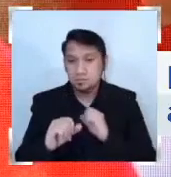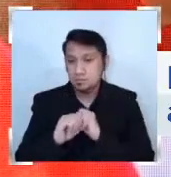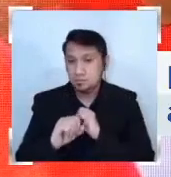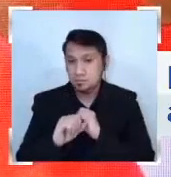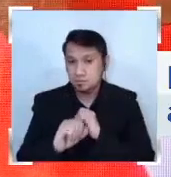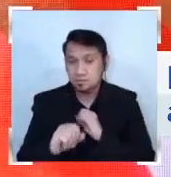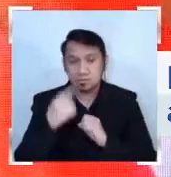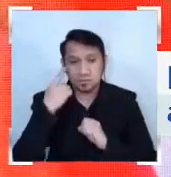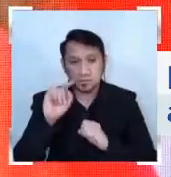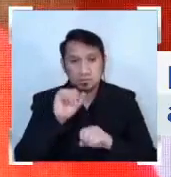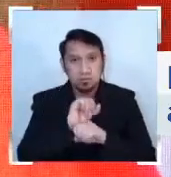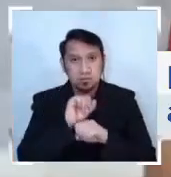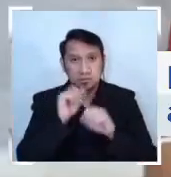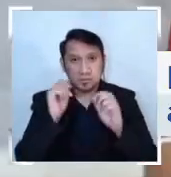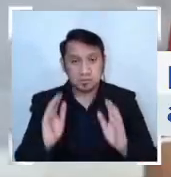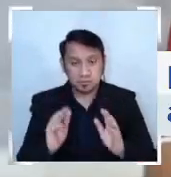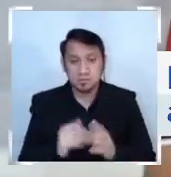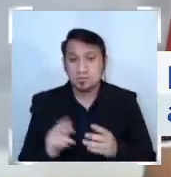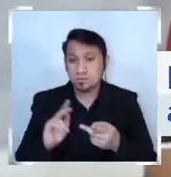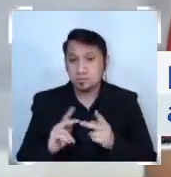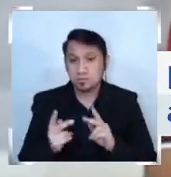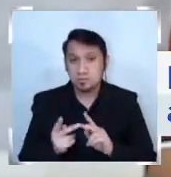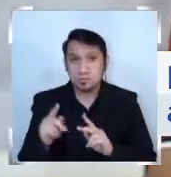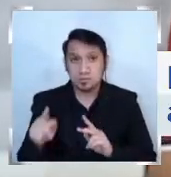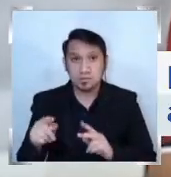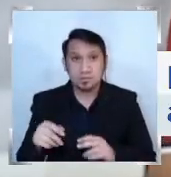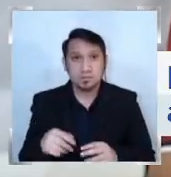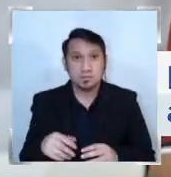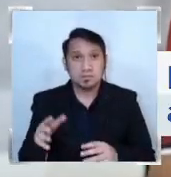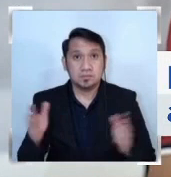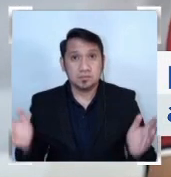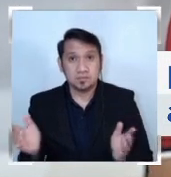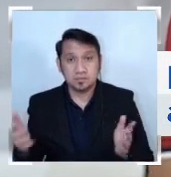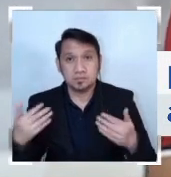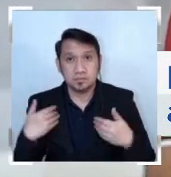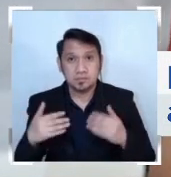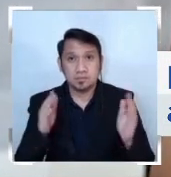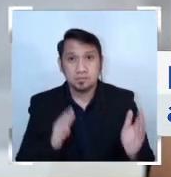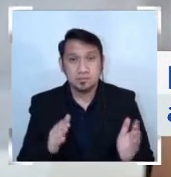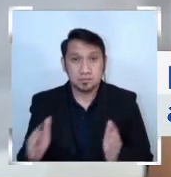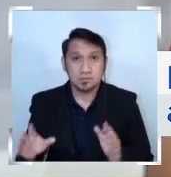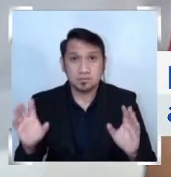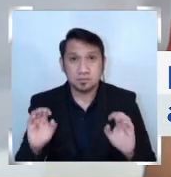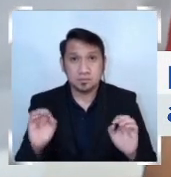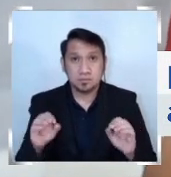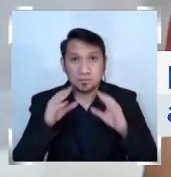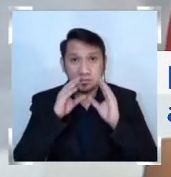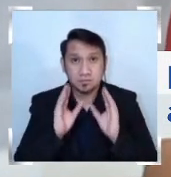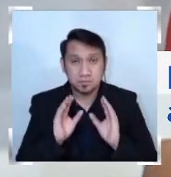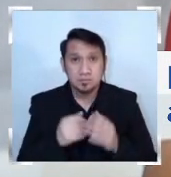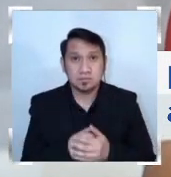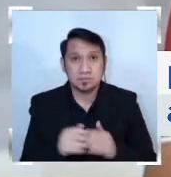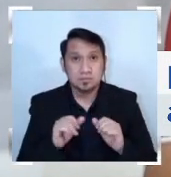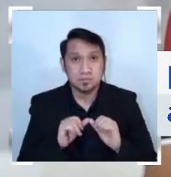mga manggagawa. Ang kanyang running mate naman na si Walden Bello, hinihimok ang lahat ng mag-organisa at huwag magluksa. Ipagpapatuloy